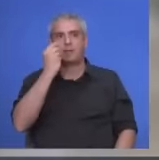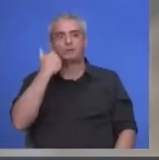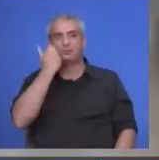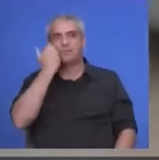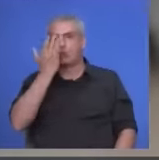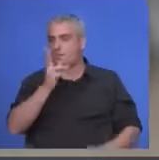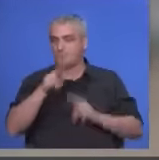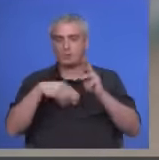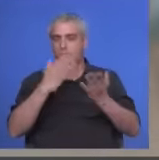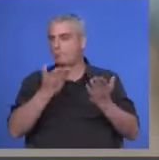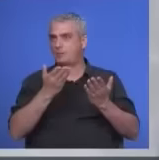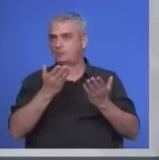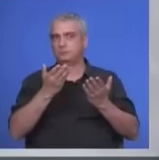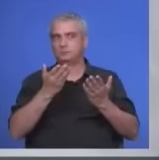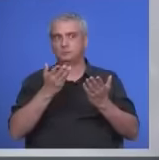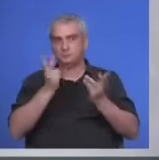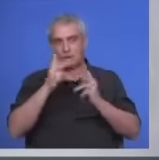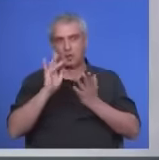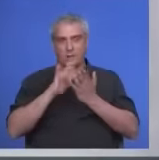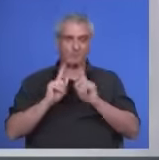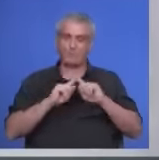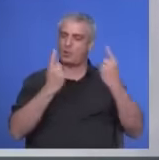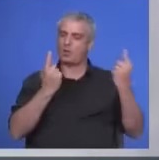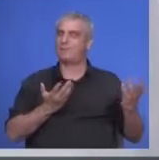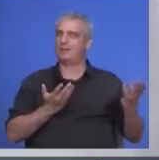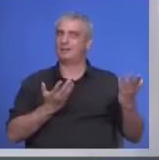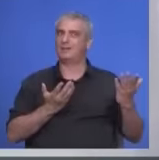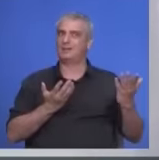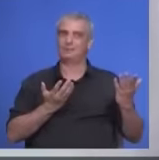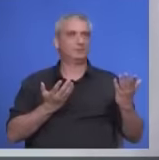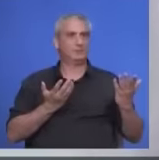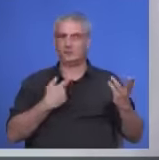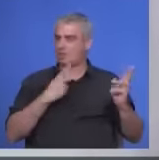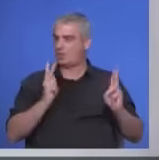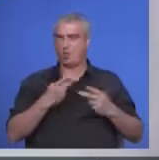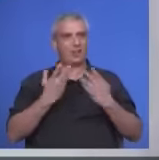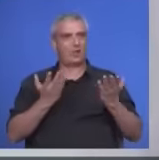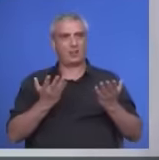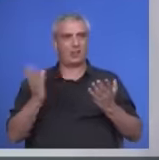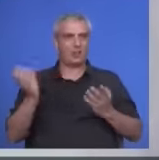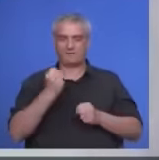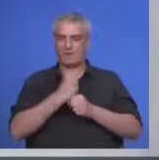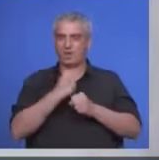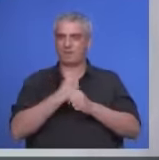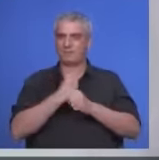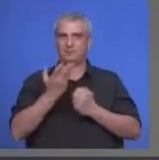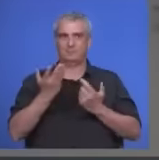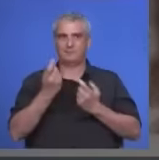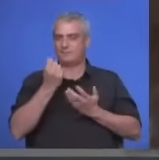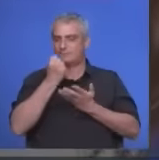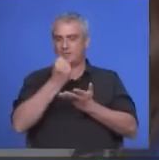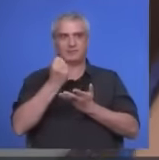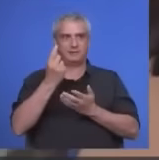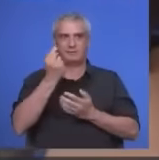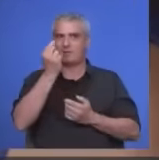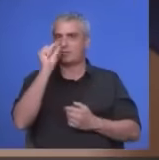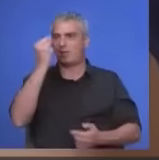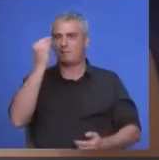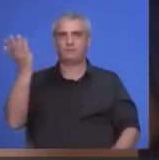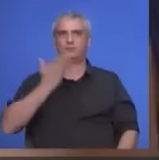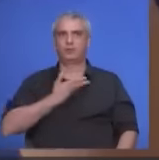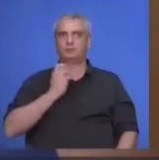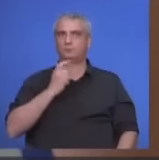מטופלים ומבוגרים, שיכלו להיות במקומות אחרים. אני לא מסוגלת להביא כוח אדם בתקציבים ובתעריפים